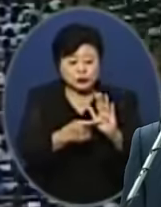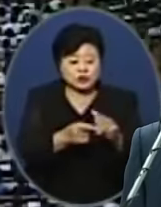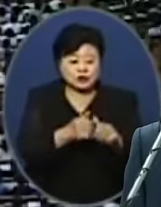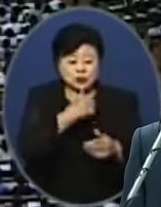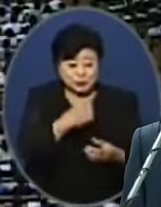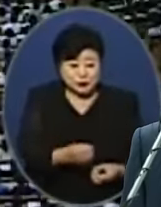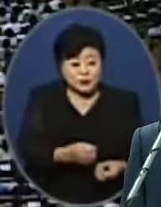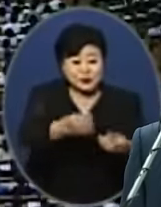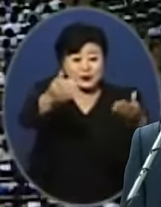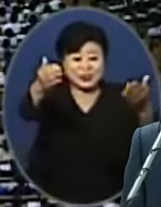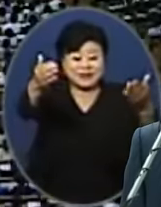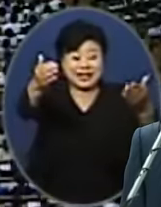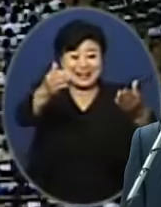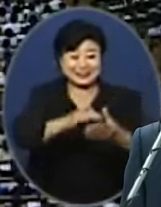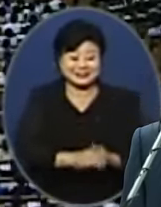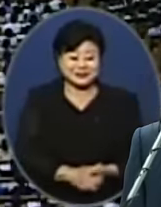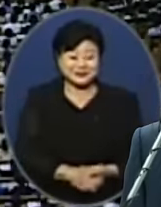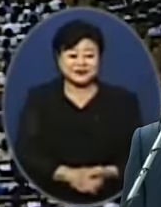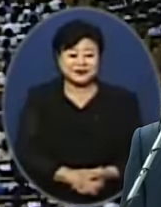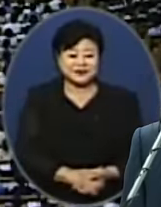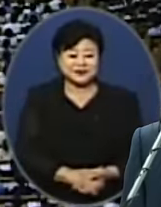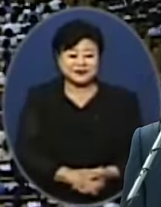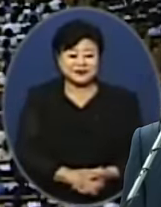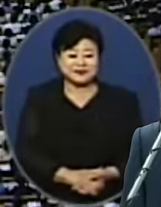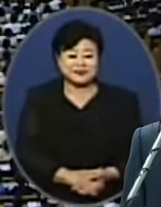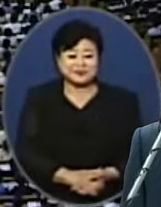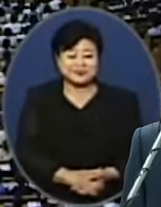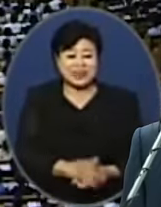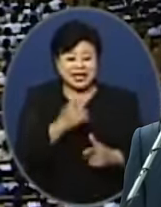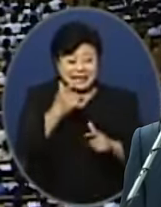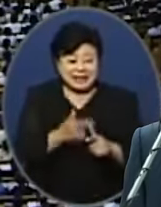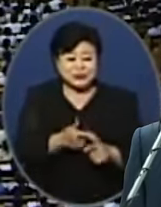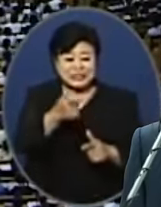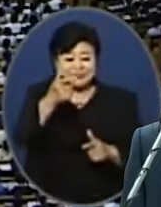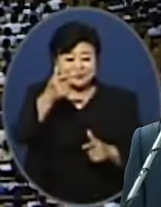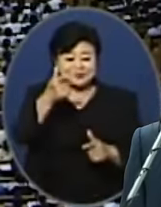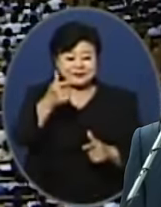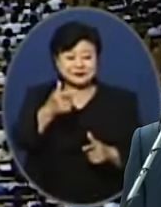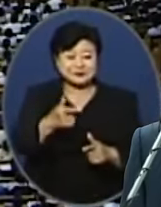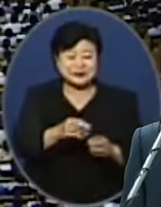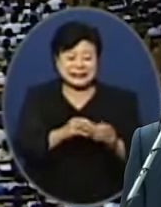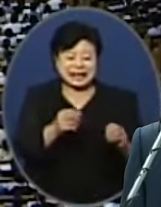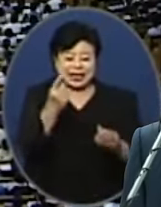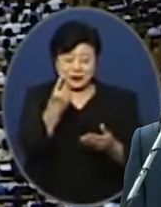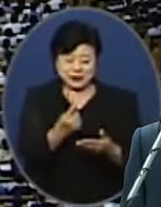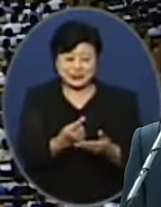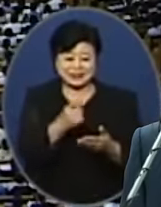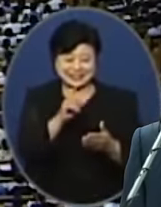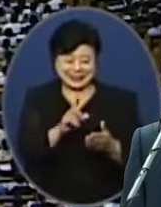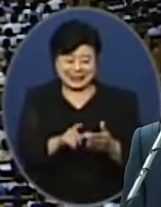되시기를 주님 이름으로 축복합니다. 예수님은 이 땅에 오셔서